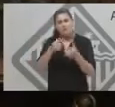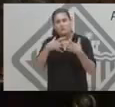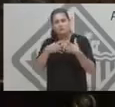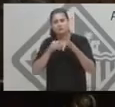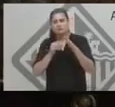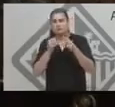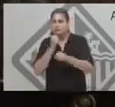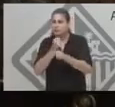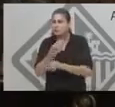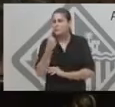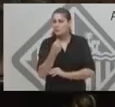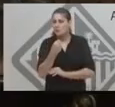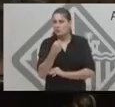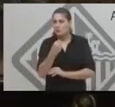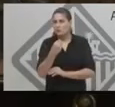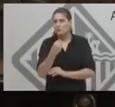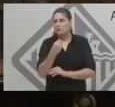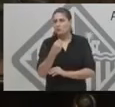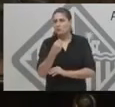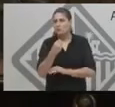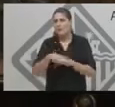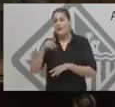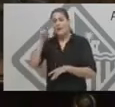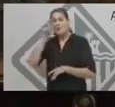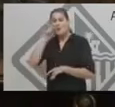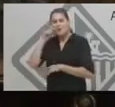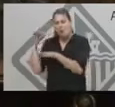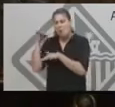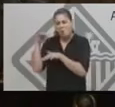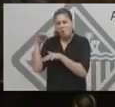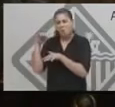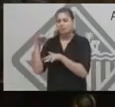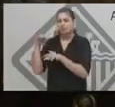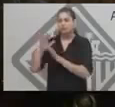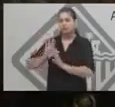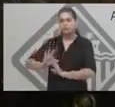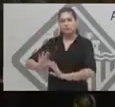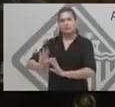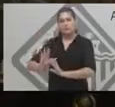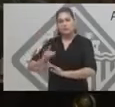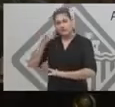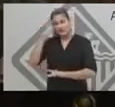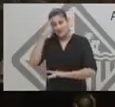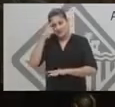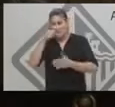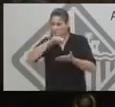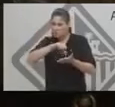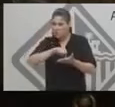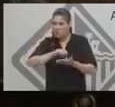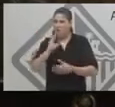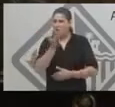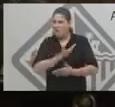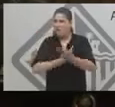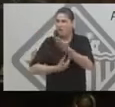realistes, que aturi la turistització. Recordeu, aquesta ciutat ha patit processos